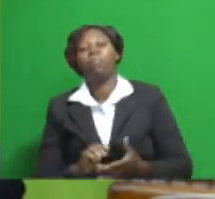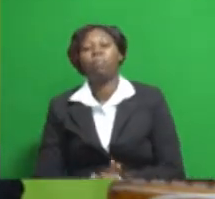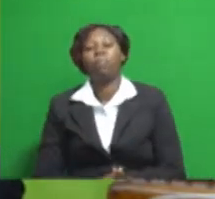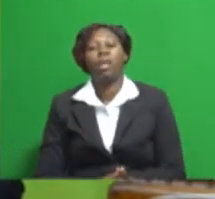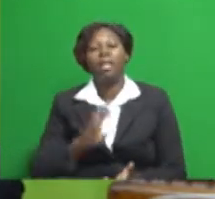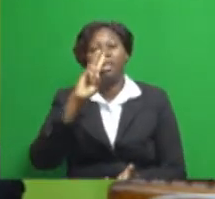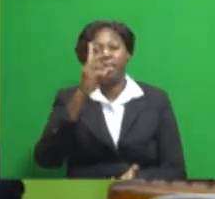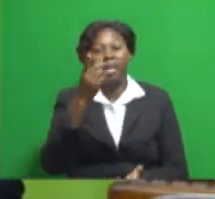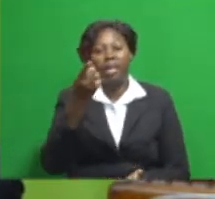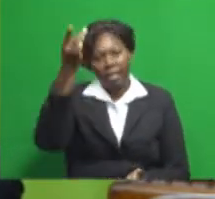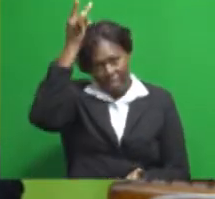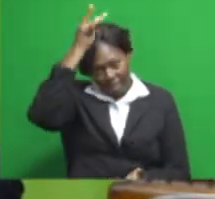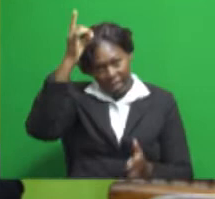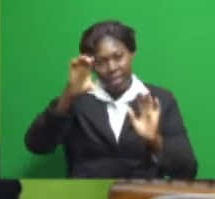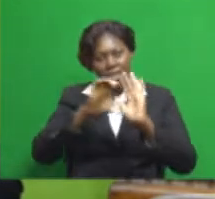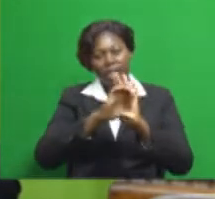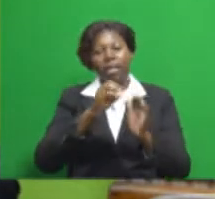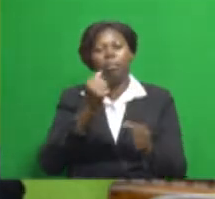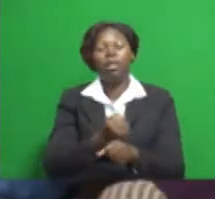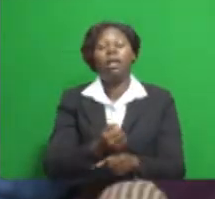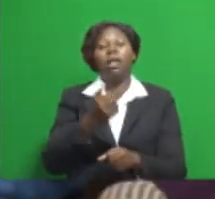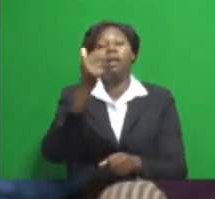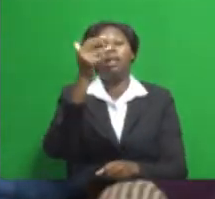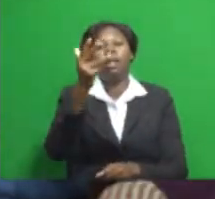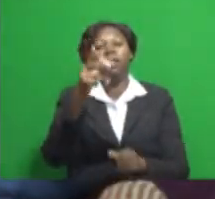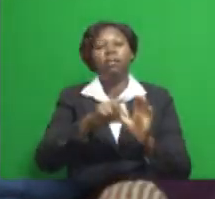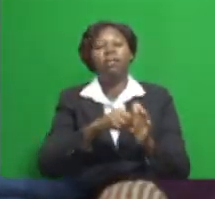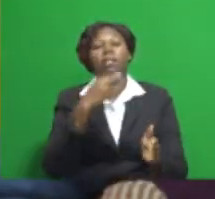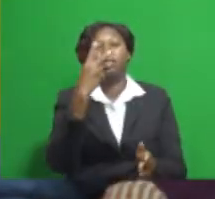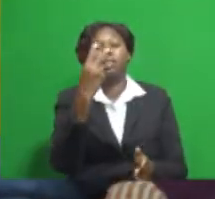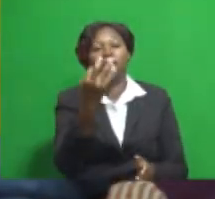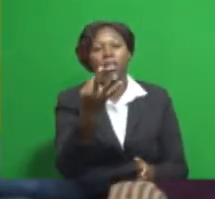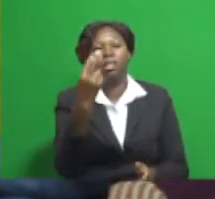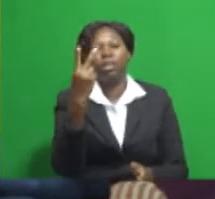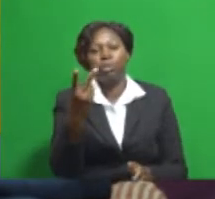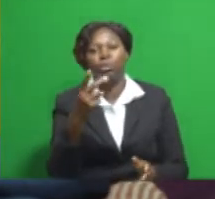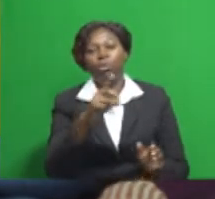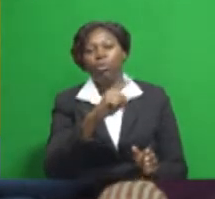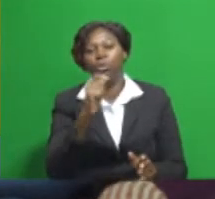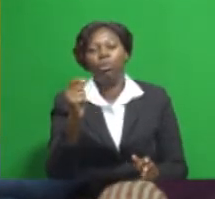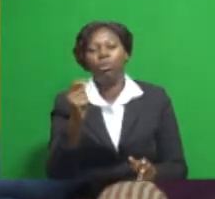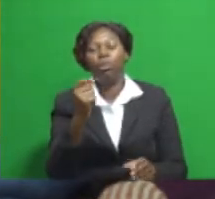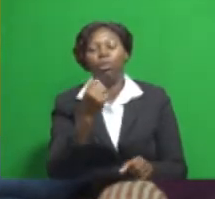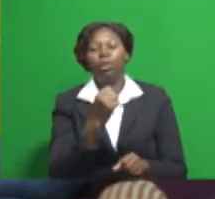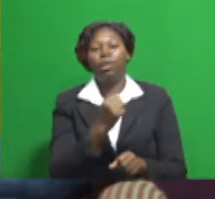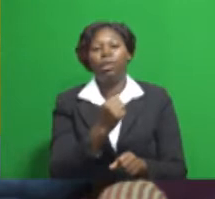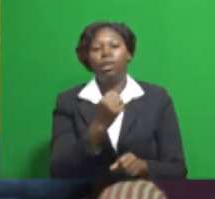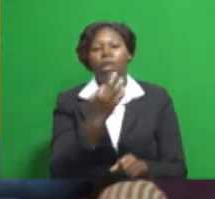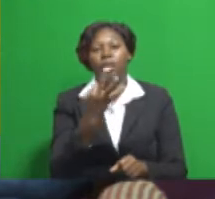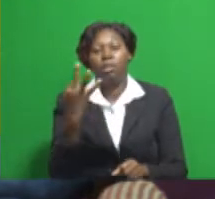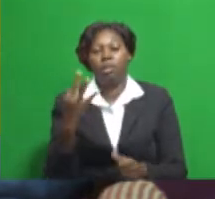Madzimambo echipiri chapter 19. Verengai verse 32 kusvika pa 33. Second Kings 19 verse 32 na